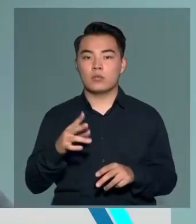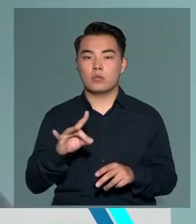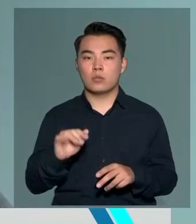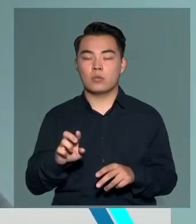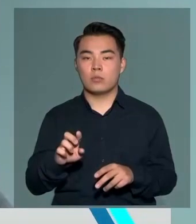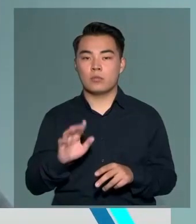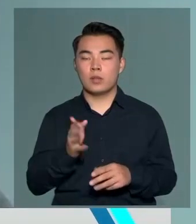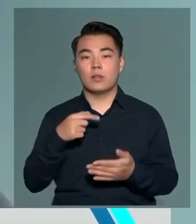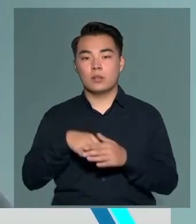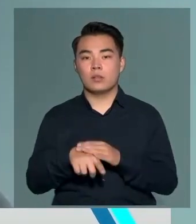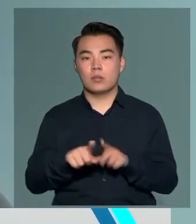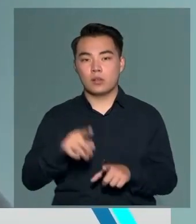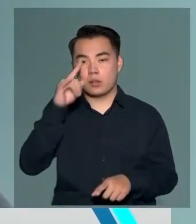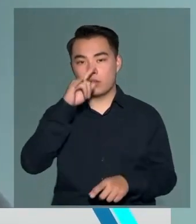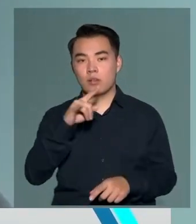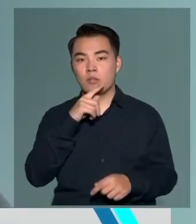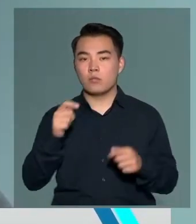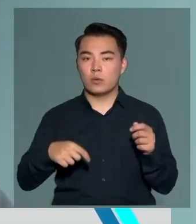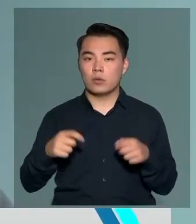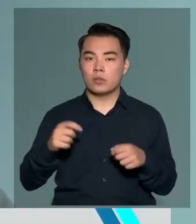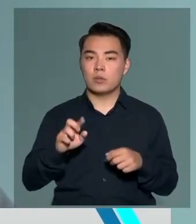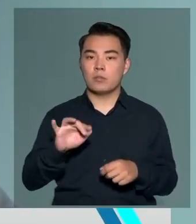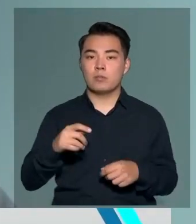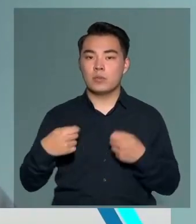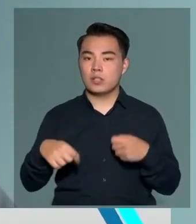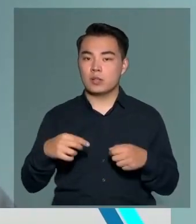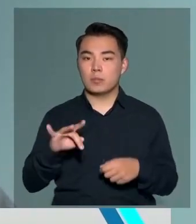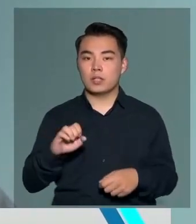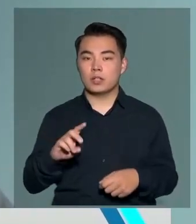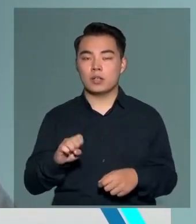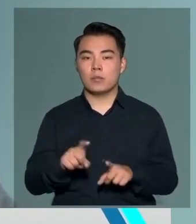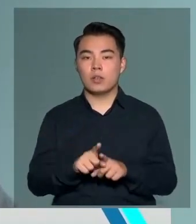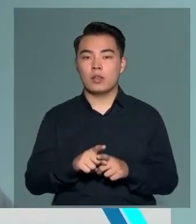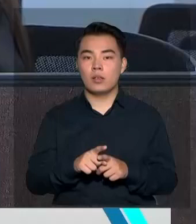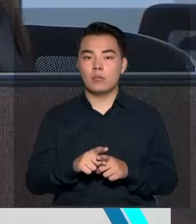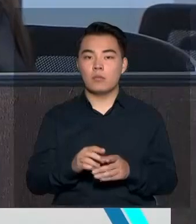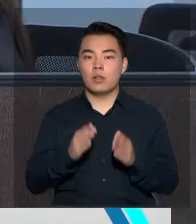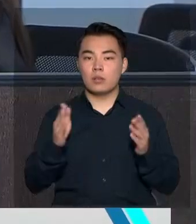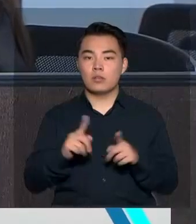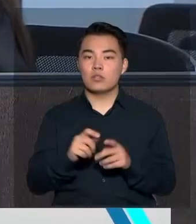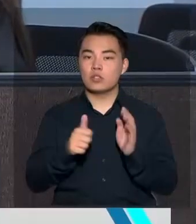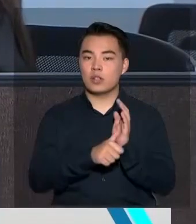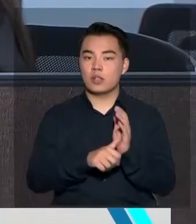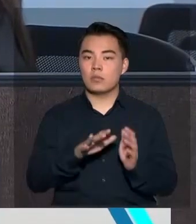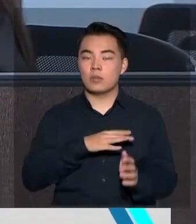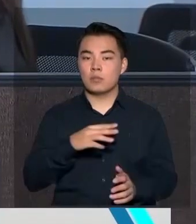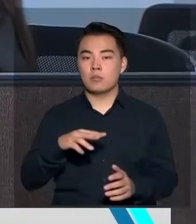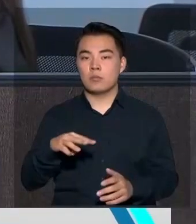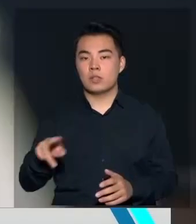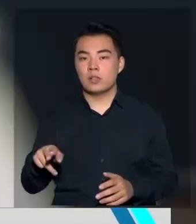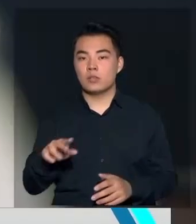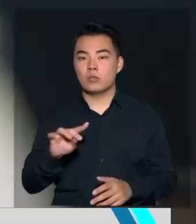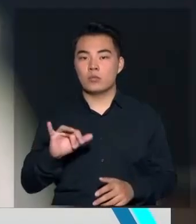на косе у нас на казахстанской фондовой бирже объема торгов наброс на неделю рублём были шесть миллиардов